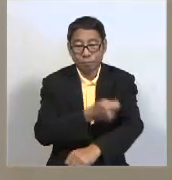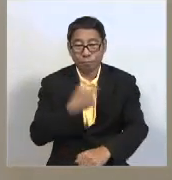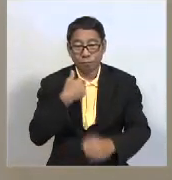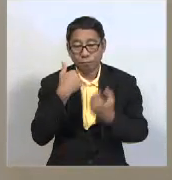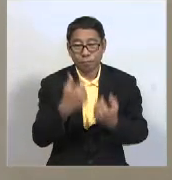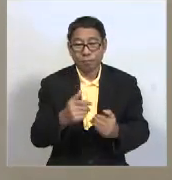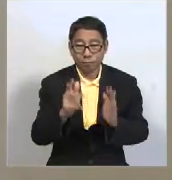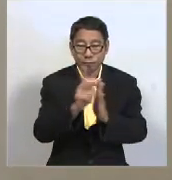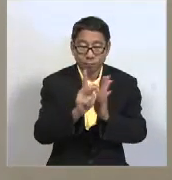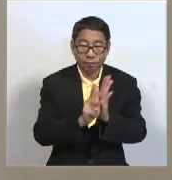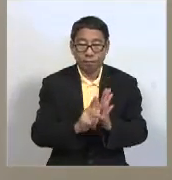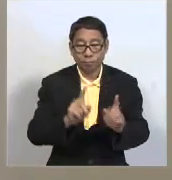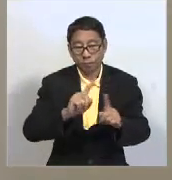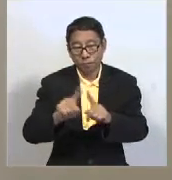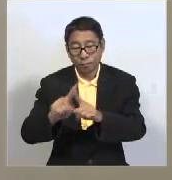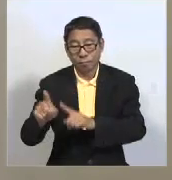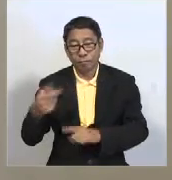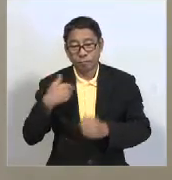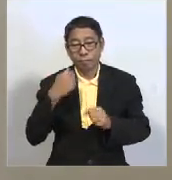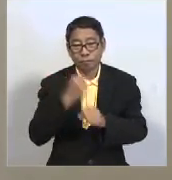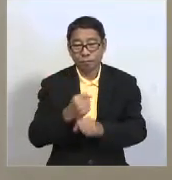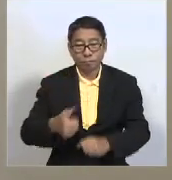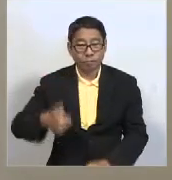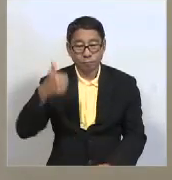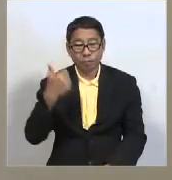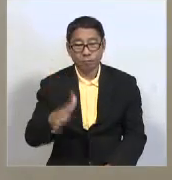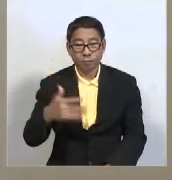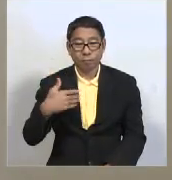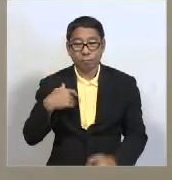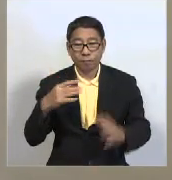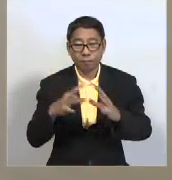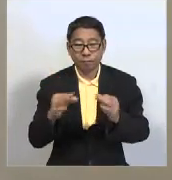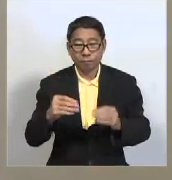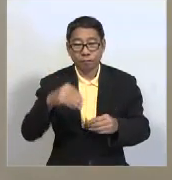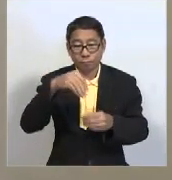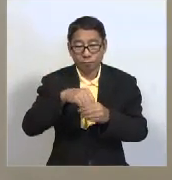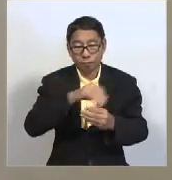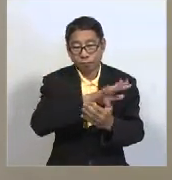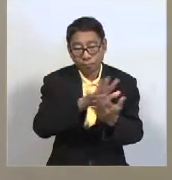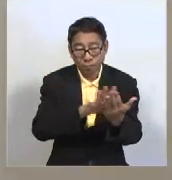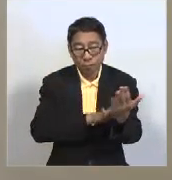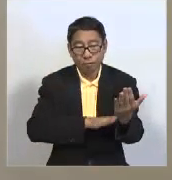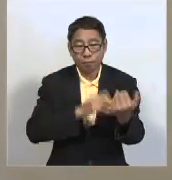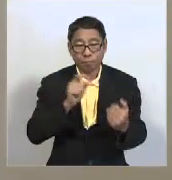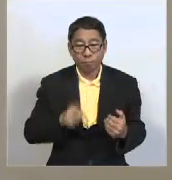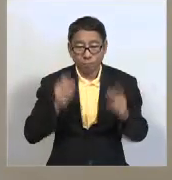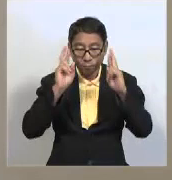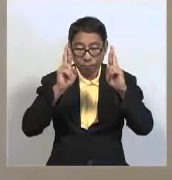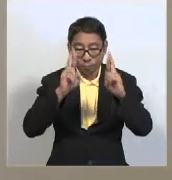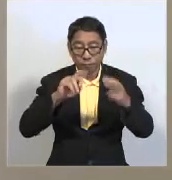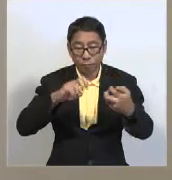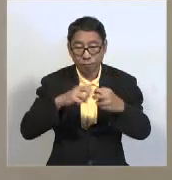ายหรือมาตรการบางมาตรการที่เราปฏิบัติไม่ได้นะครับเพราะว่าเป็นเรื่องภายในของเราซึ่งเราต้องระมัดระวังผลกระทบที่เกิ